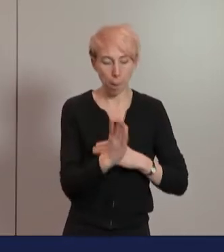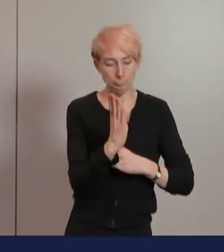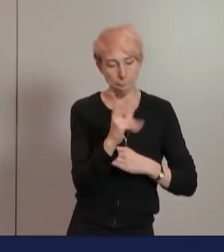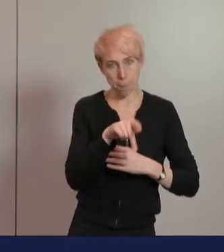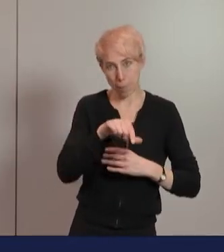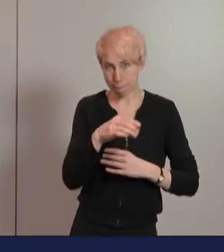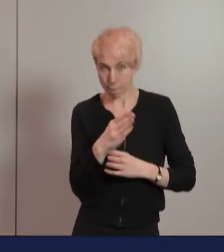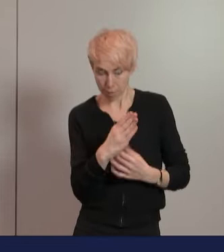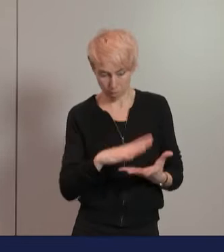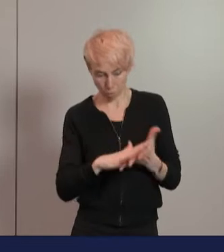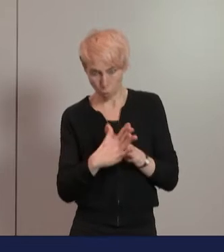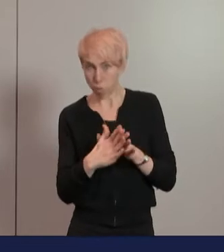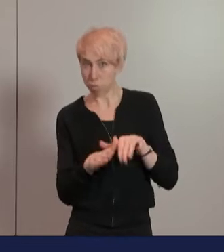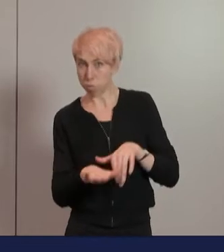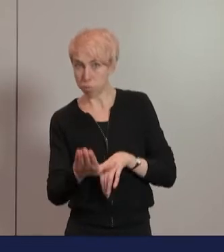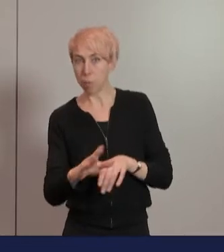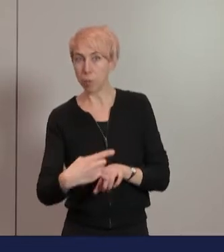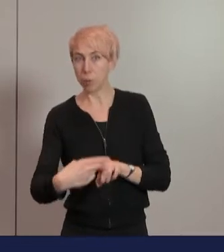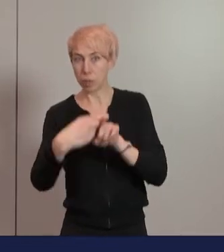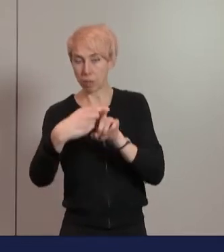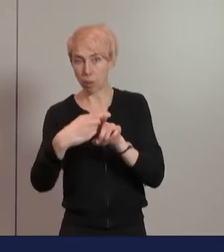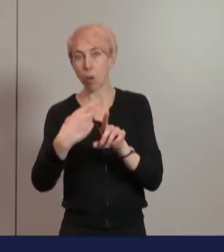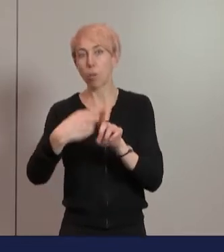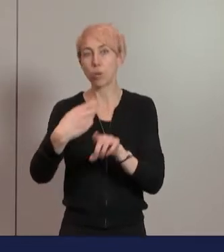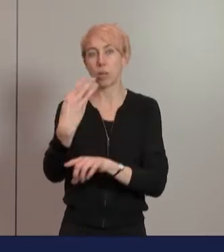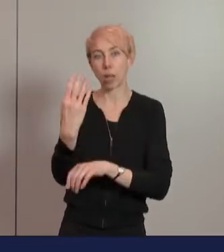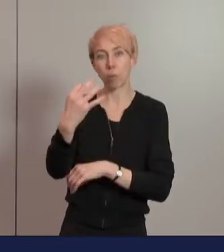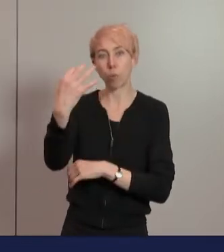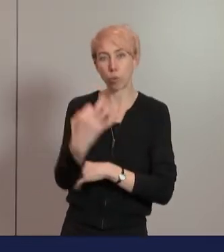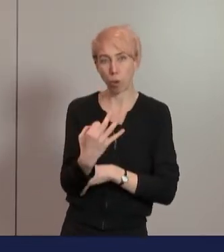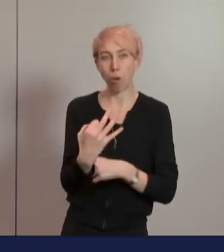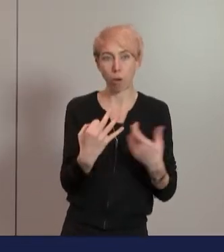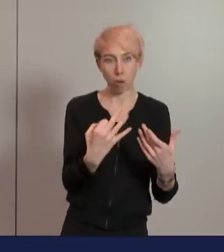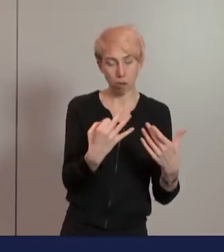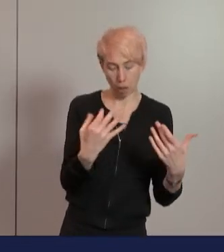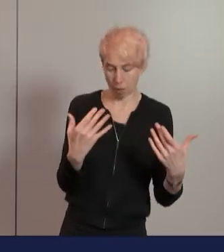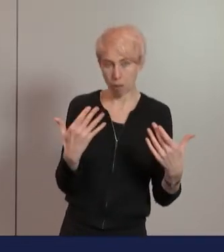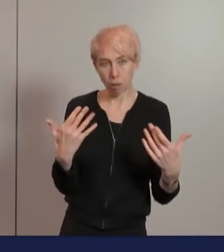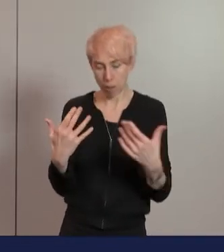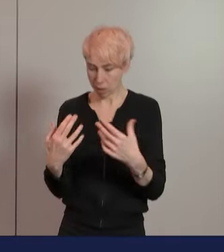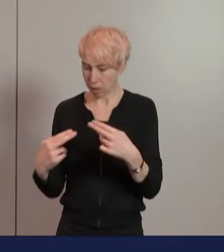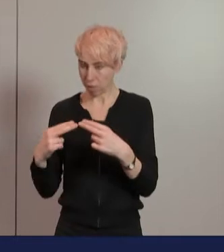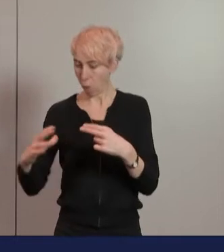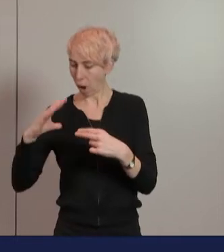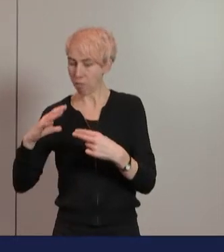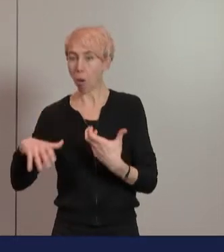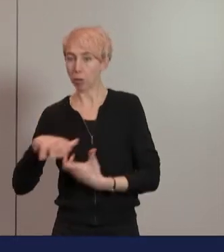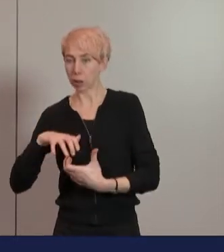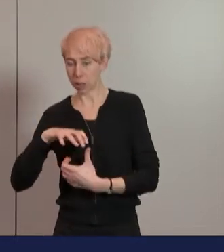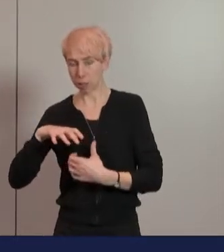brut qui reste positive, plus 4%, et retrouve un niveau comparable à ceux précédant la crise